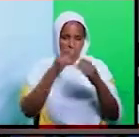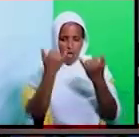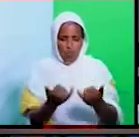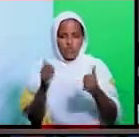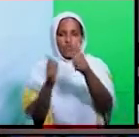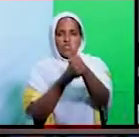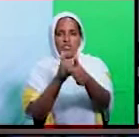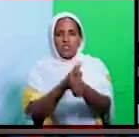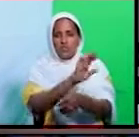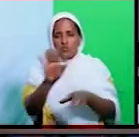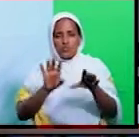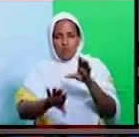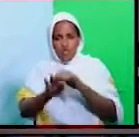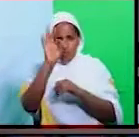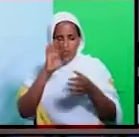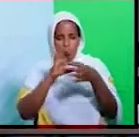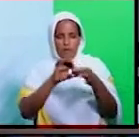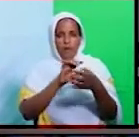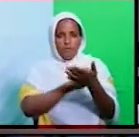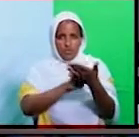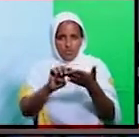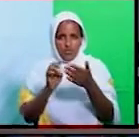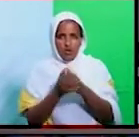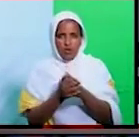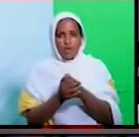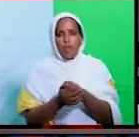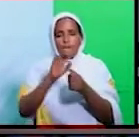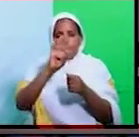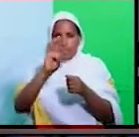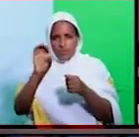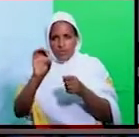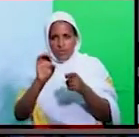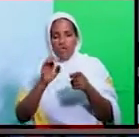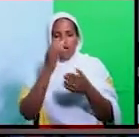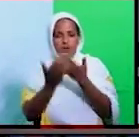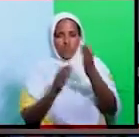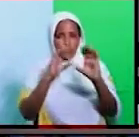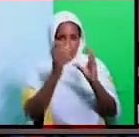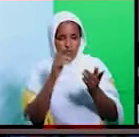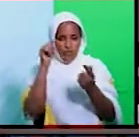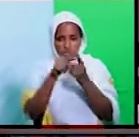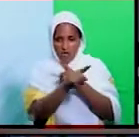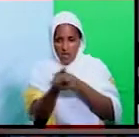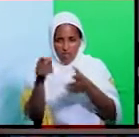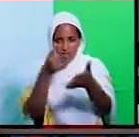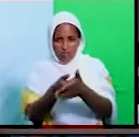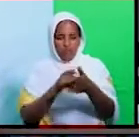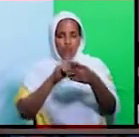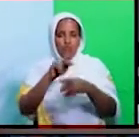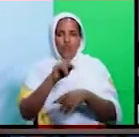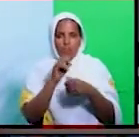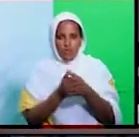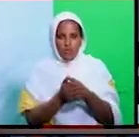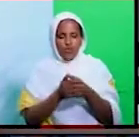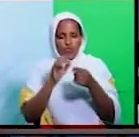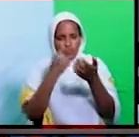እናንተን አይመለከትም፣ ለእናንተ የተሰጣችሁ አይደለም። ታዲያ ምን ያድርጉ? ቀጠለና የተሰጣቸውን ግን ነገራቸው። ነገር ግን መንፈስ ቅዱስ